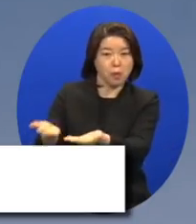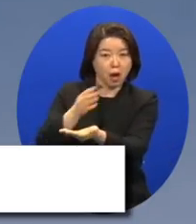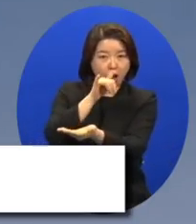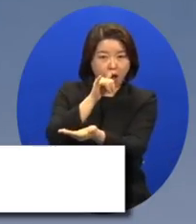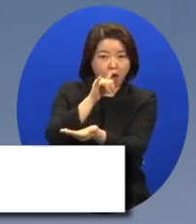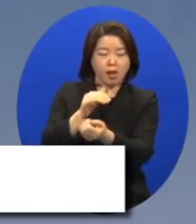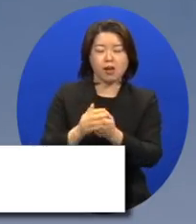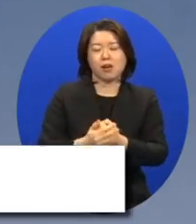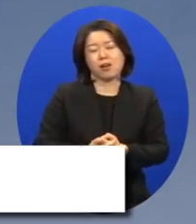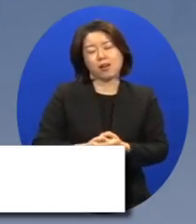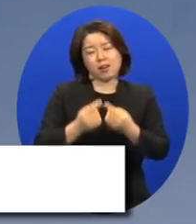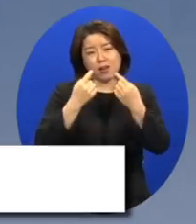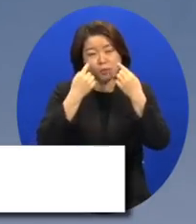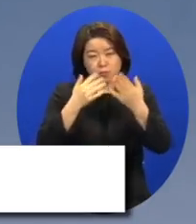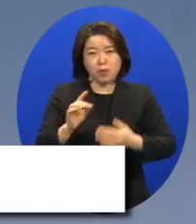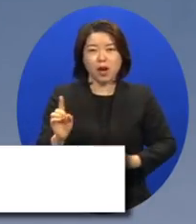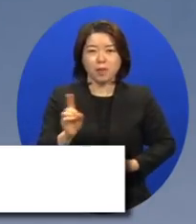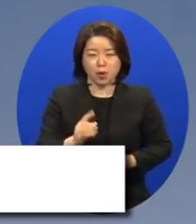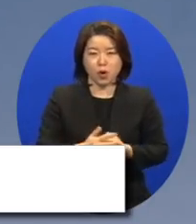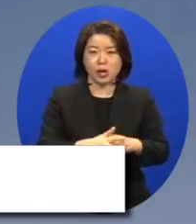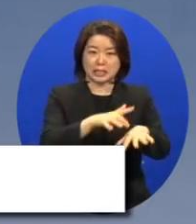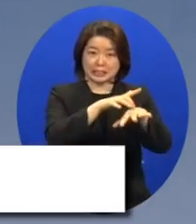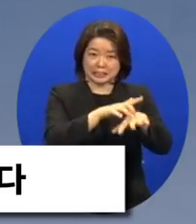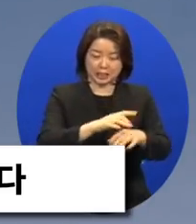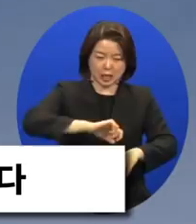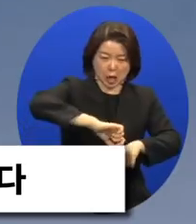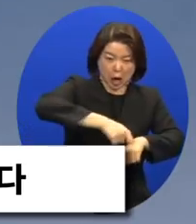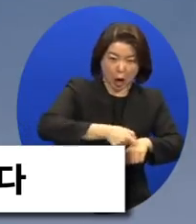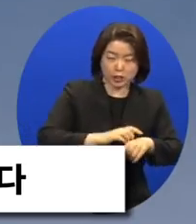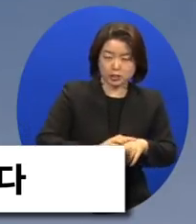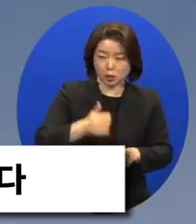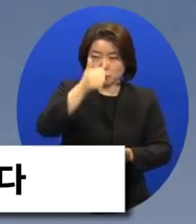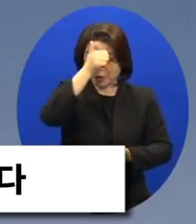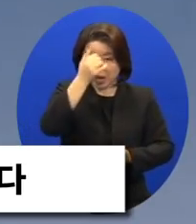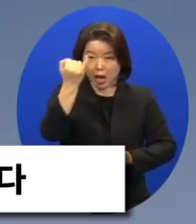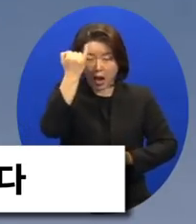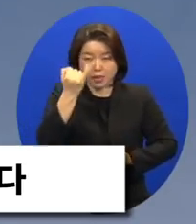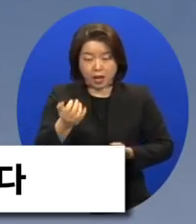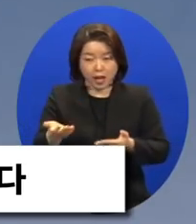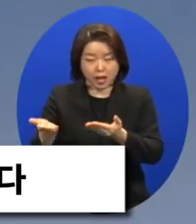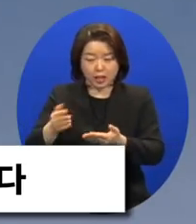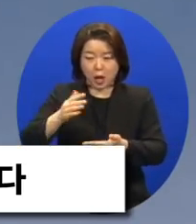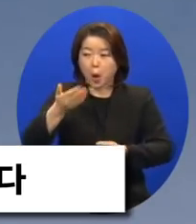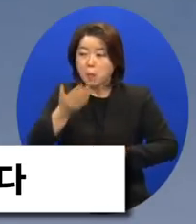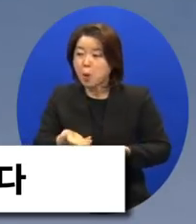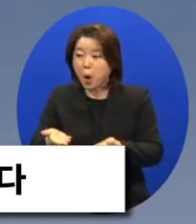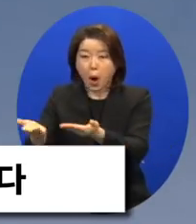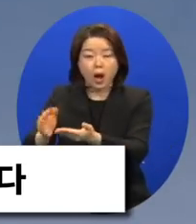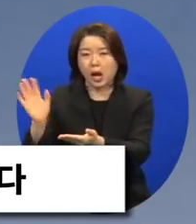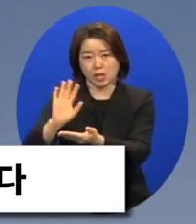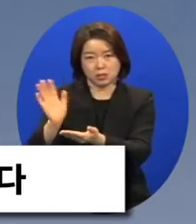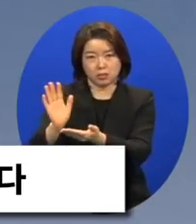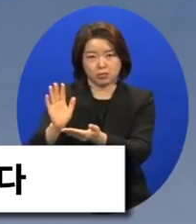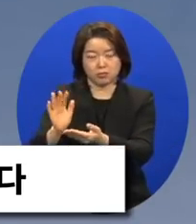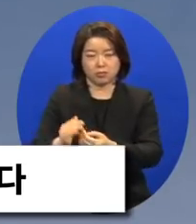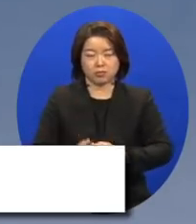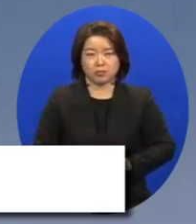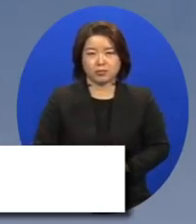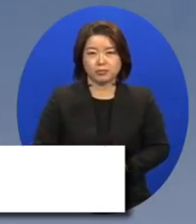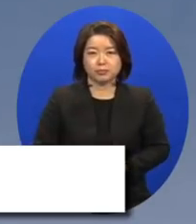분명한 것은 사탄이 억지로 아담과 하와에게 선악과를 먹게 한 게 아니라는 겁니다